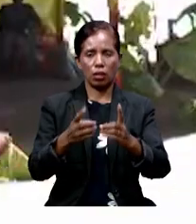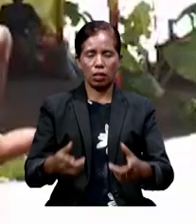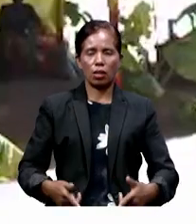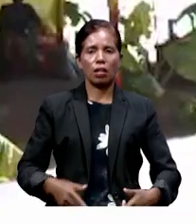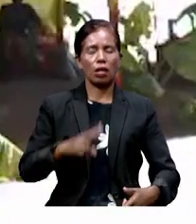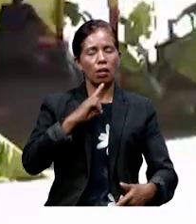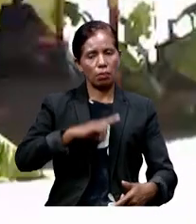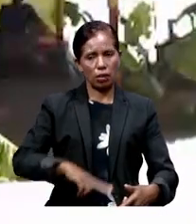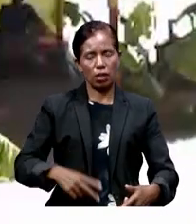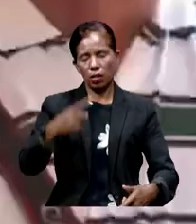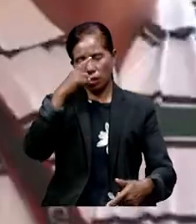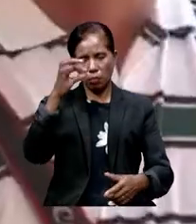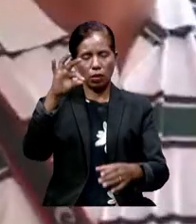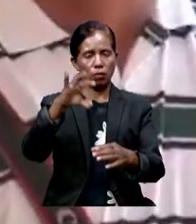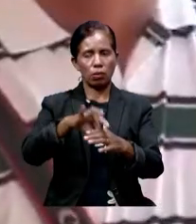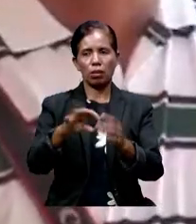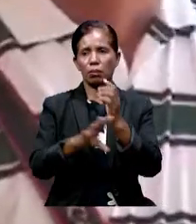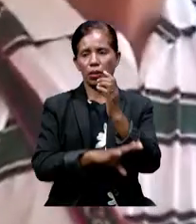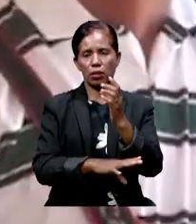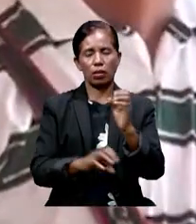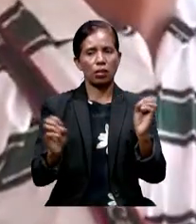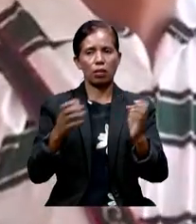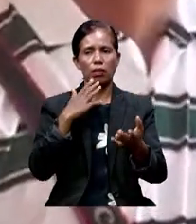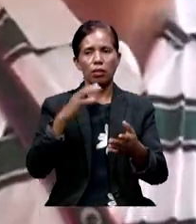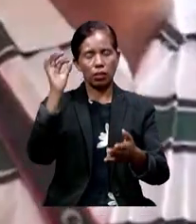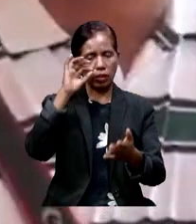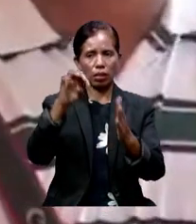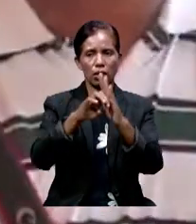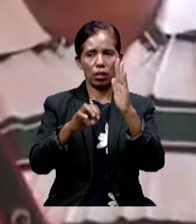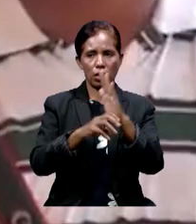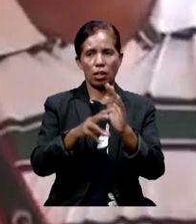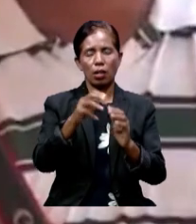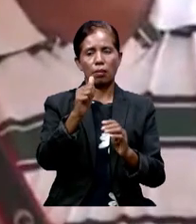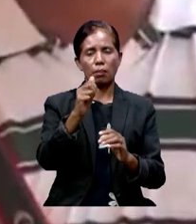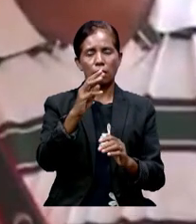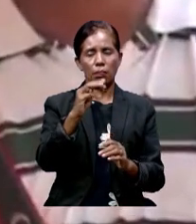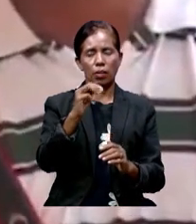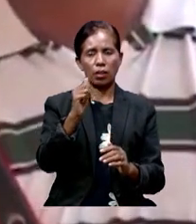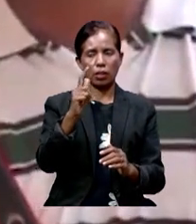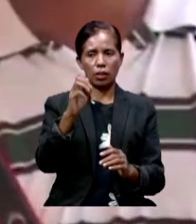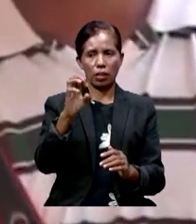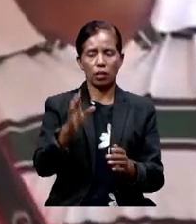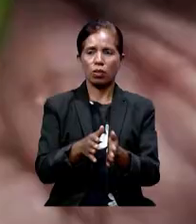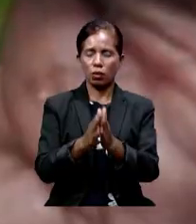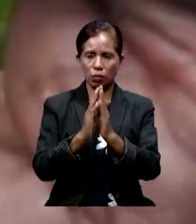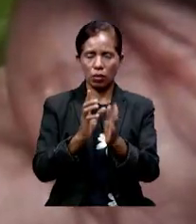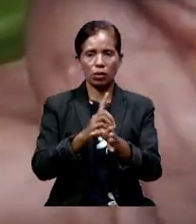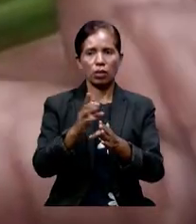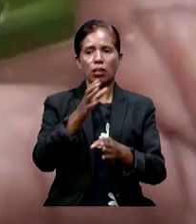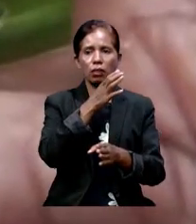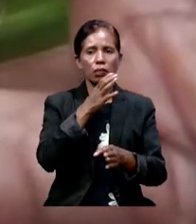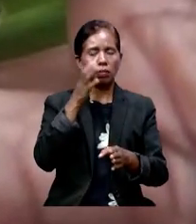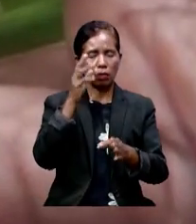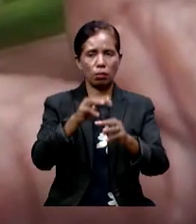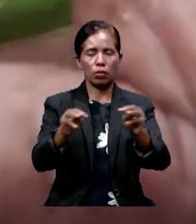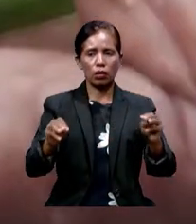sirin di produsang narsumna. Husi Sorin Seluk Sekretario Estado Mateus dos Santos Talo husu badirisaun agrikultura munisipal